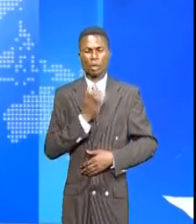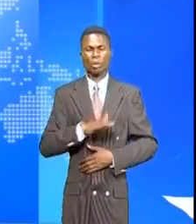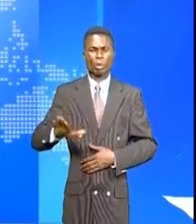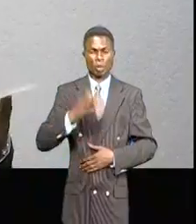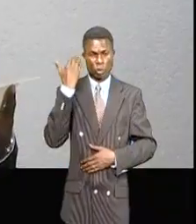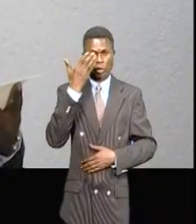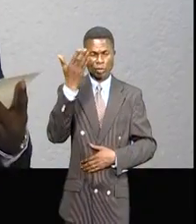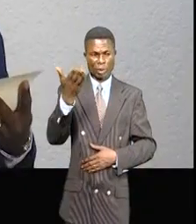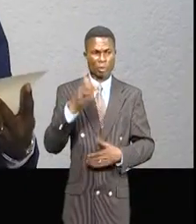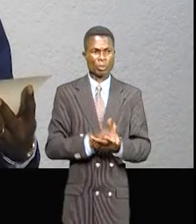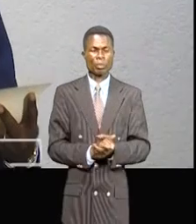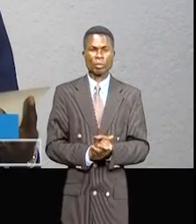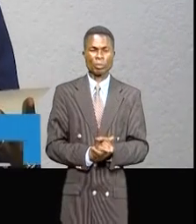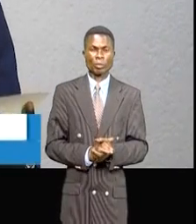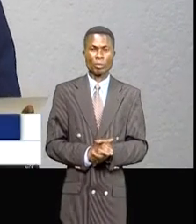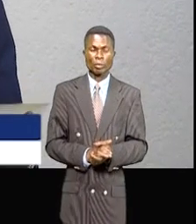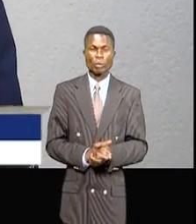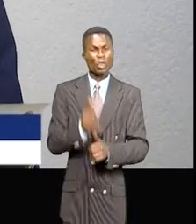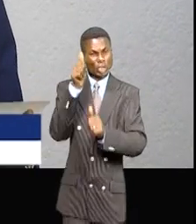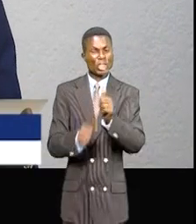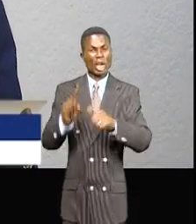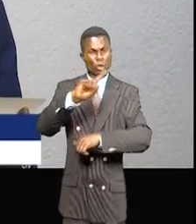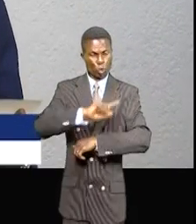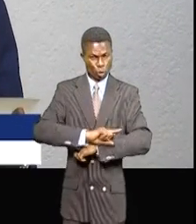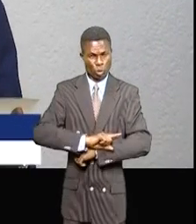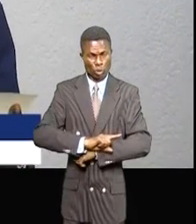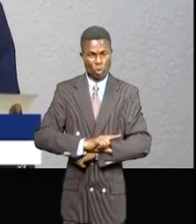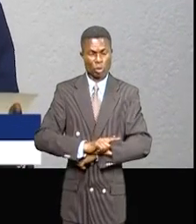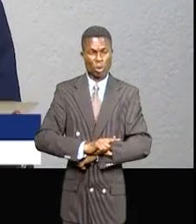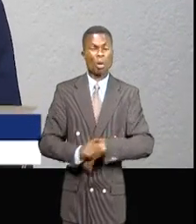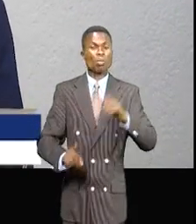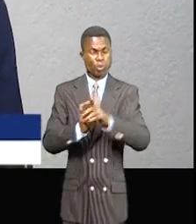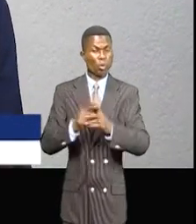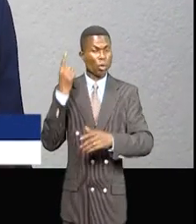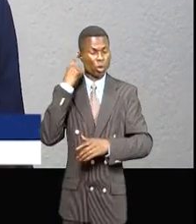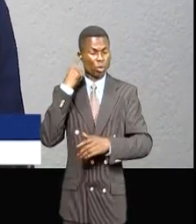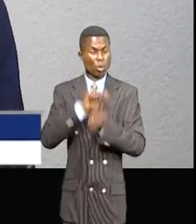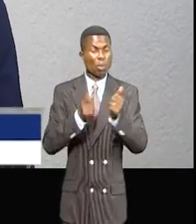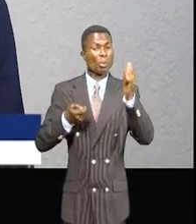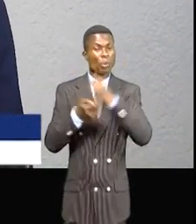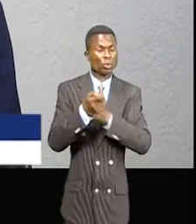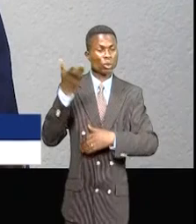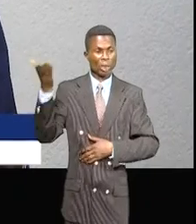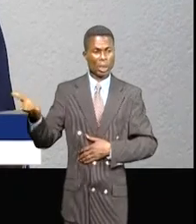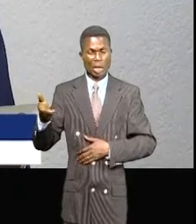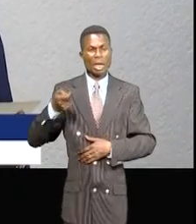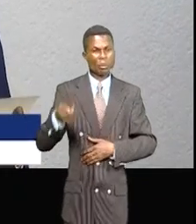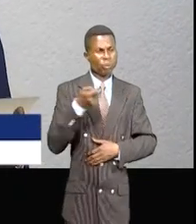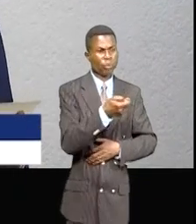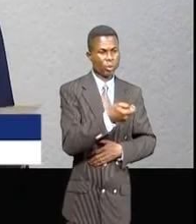Congo. Il ne se passe pas un seul jour sans qu'on enregistre des cas de tuerie,